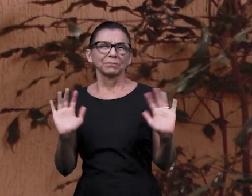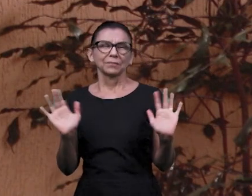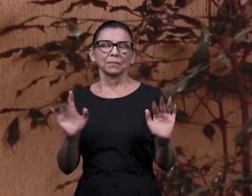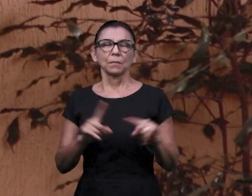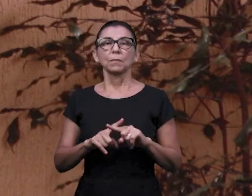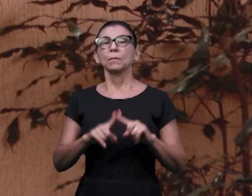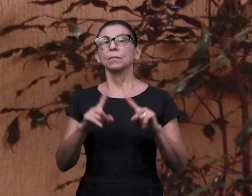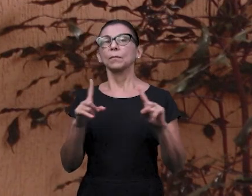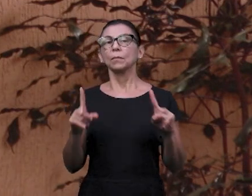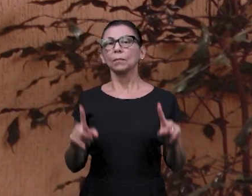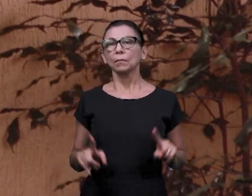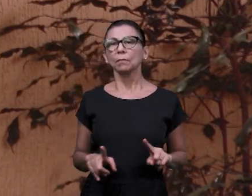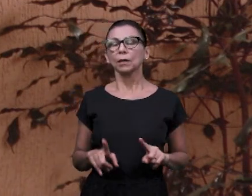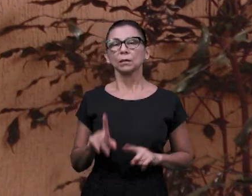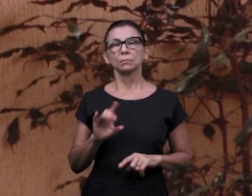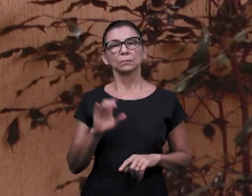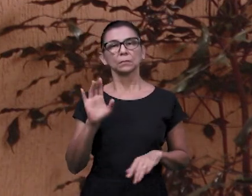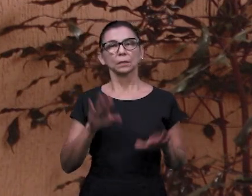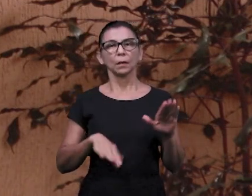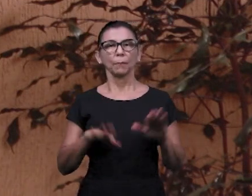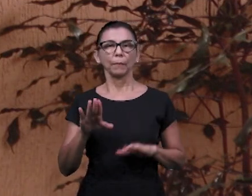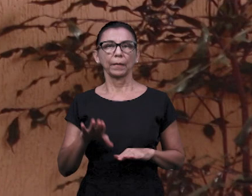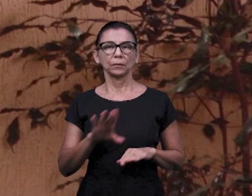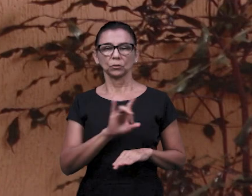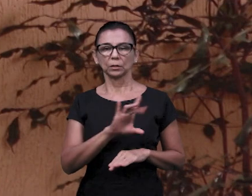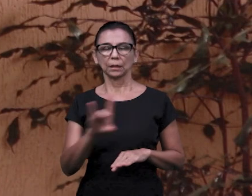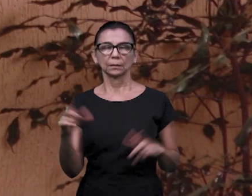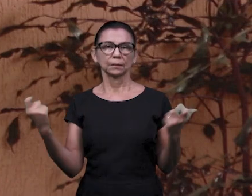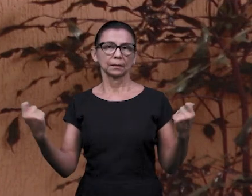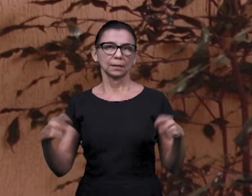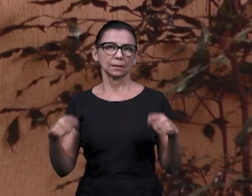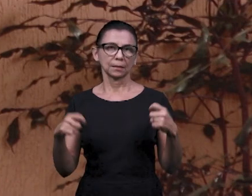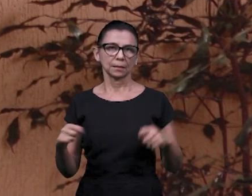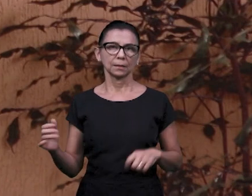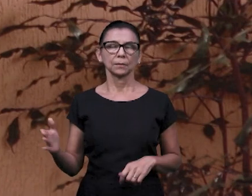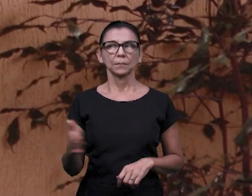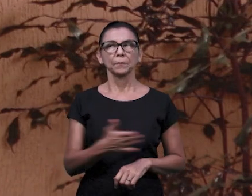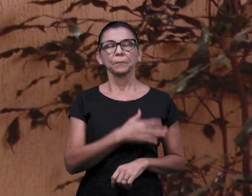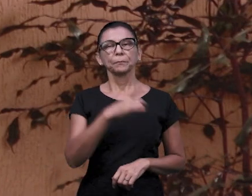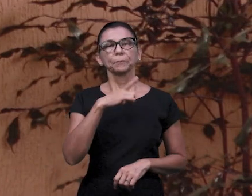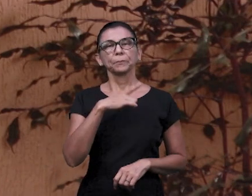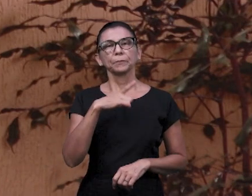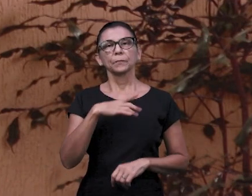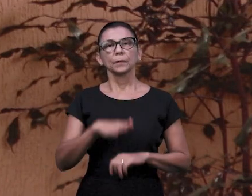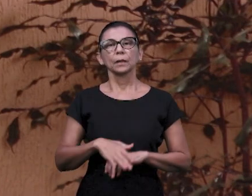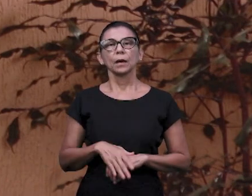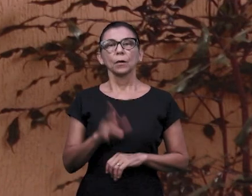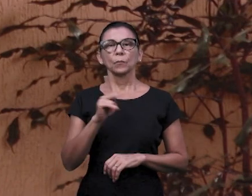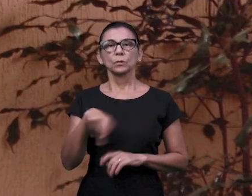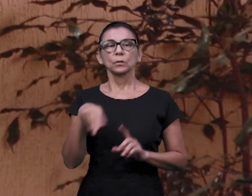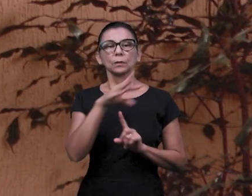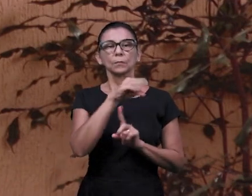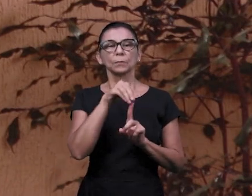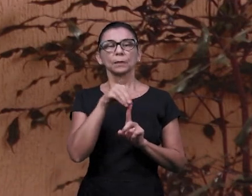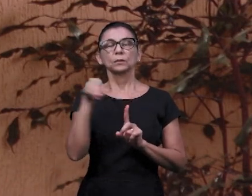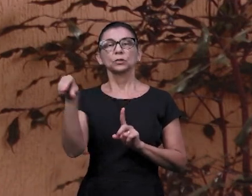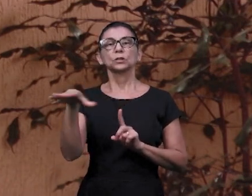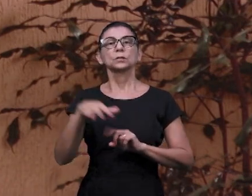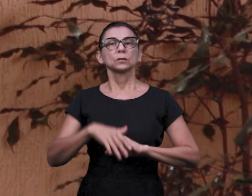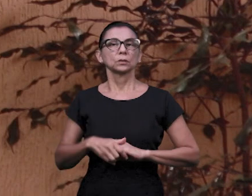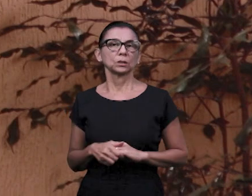mais avec l'aide nécessaire pour chaque besoin. Nous avons aussi la professeure qui fait la